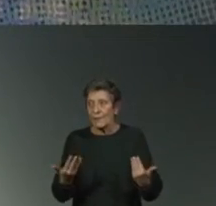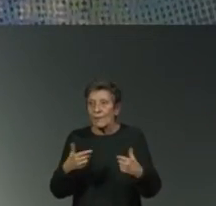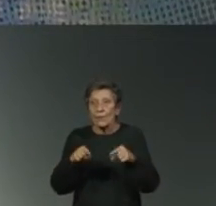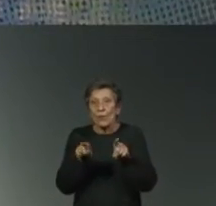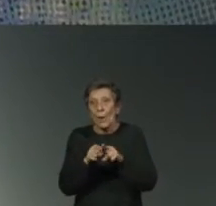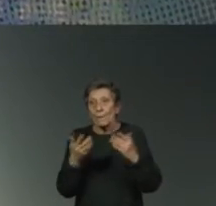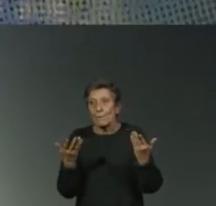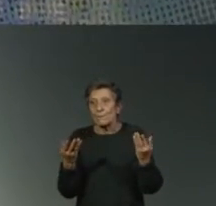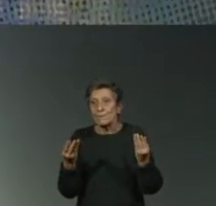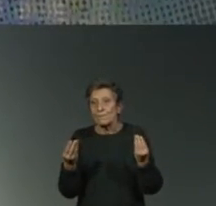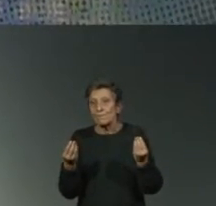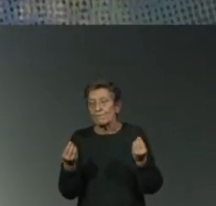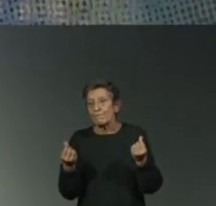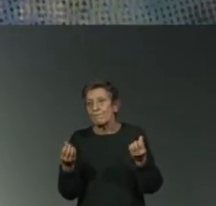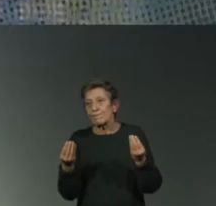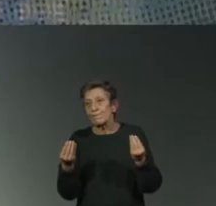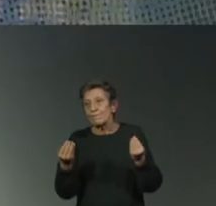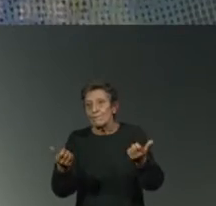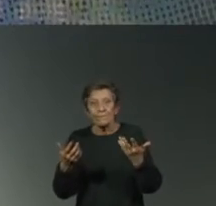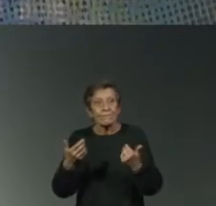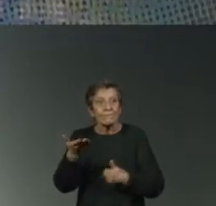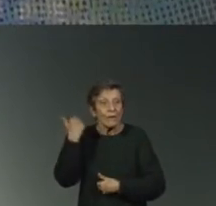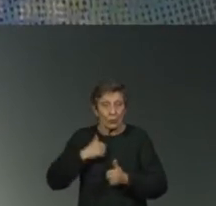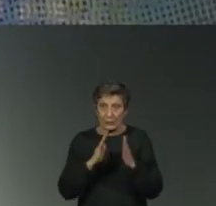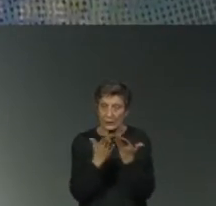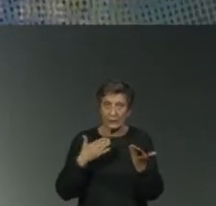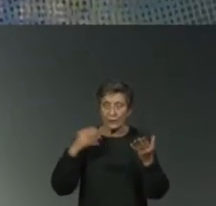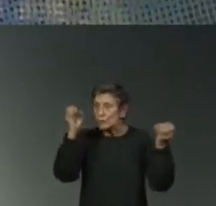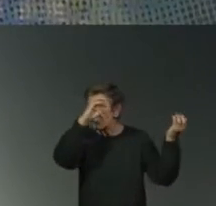si, quand je rêvais ce livre, je me disais, en